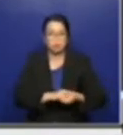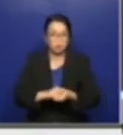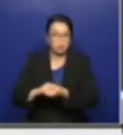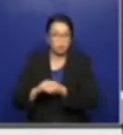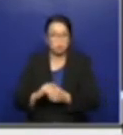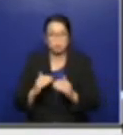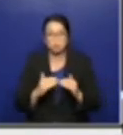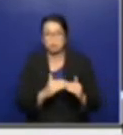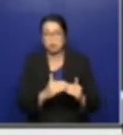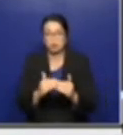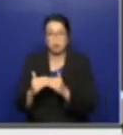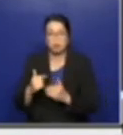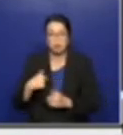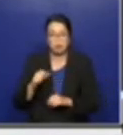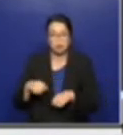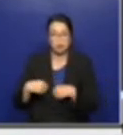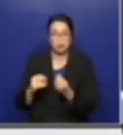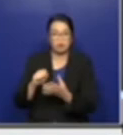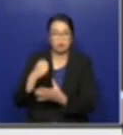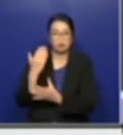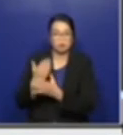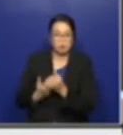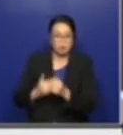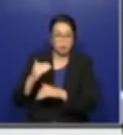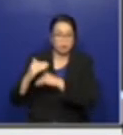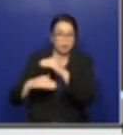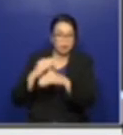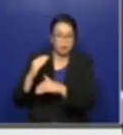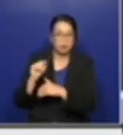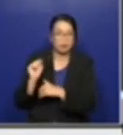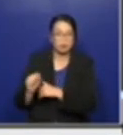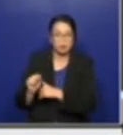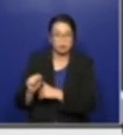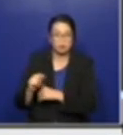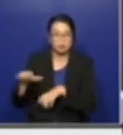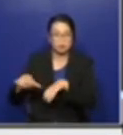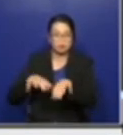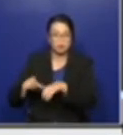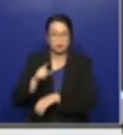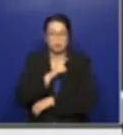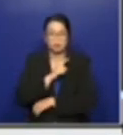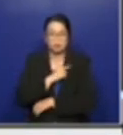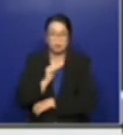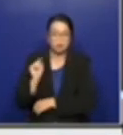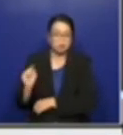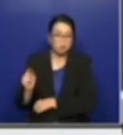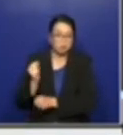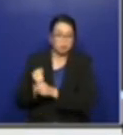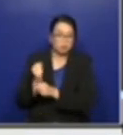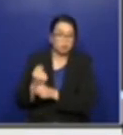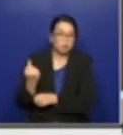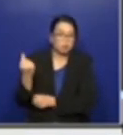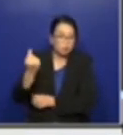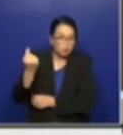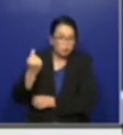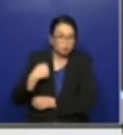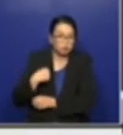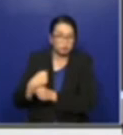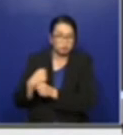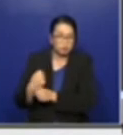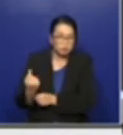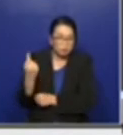นี่ถ้าเราให้สภาพัฒน์นะครับไปเป็นผู้ดำเนินการมาเนี่ยถ้าจะให้สภาพัฒน์ทำงานประสบความสำเ